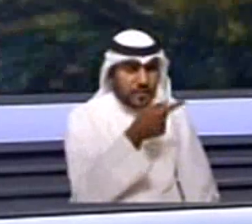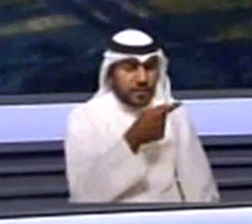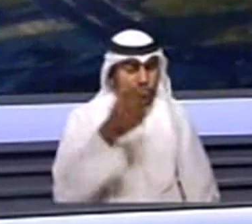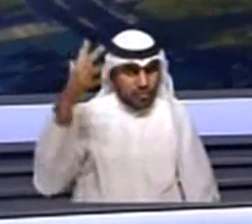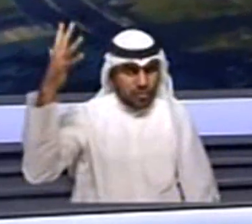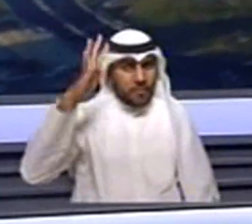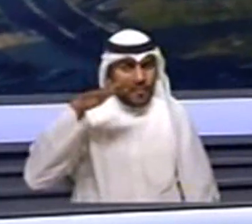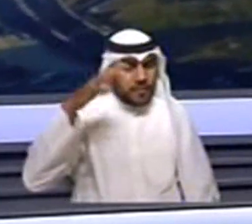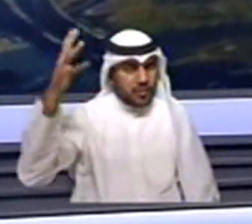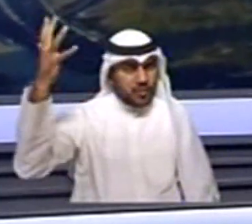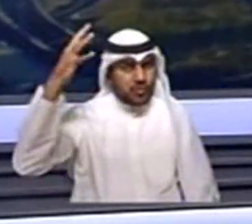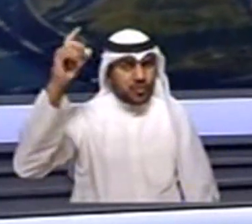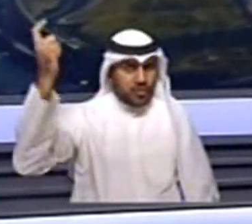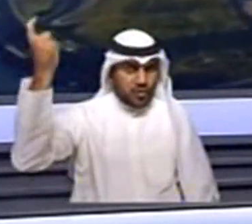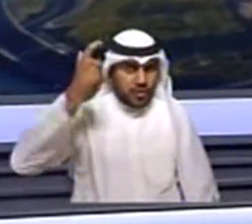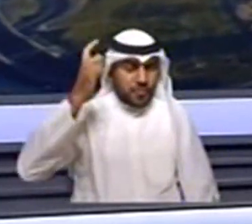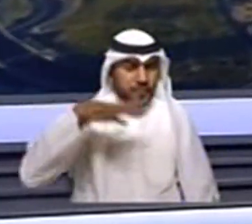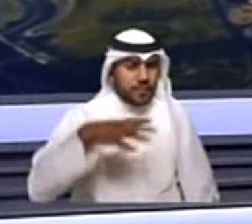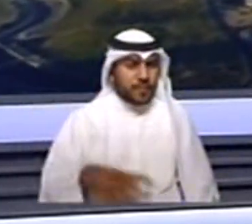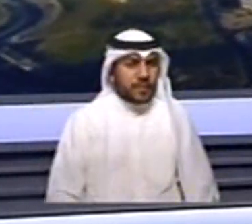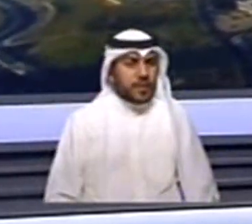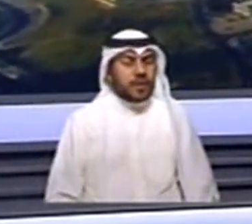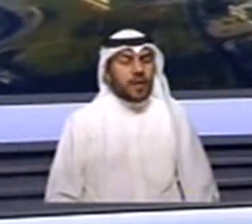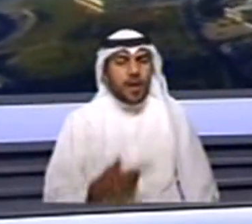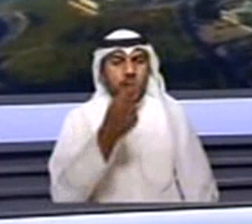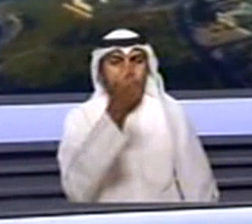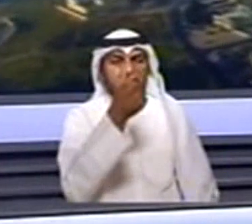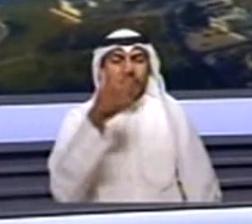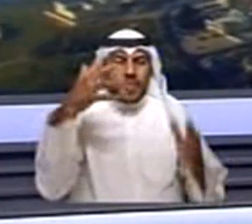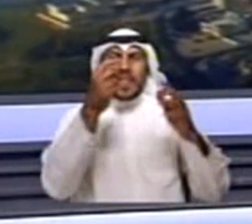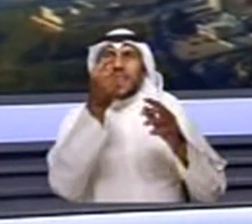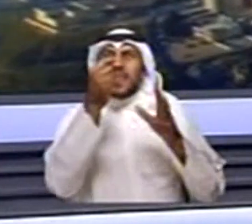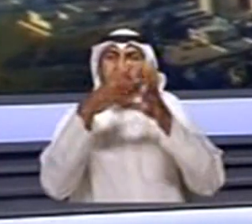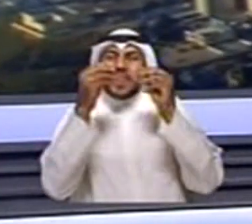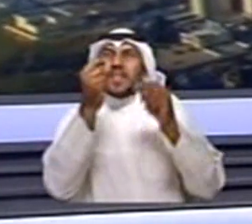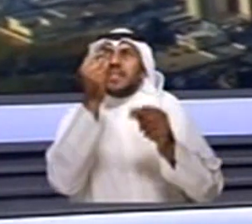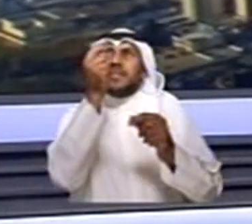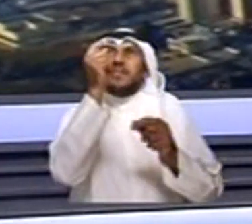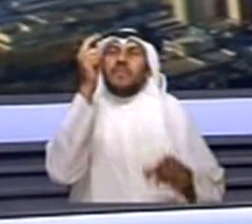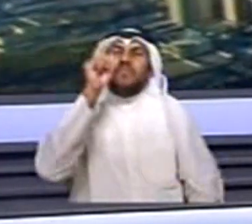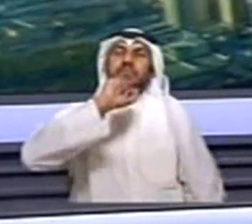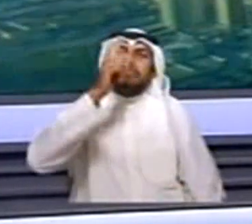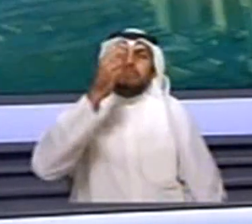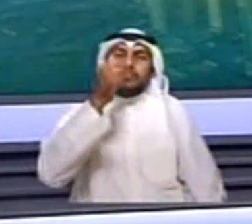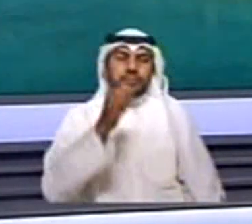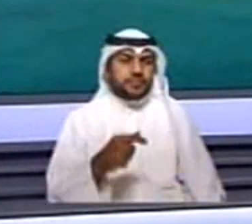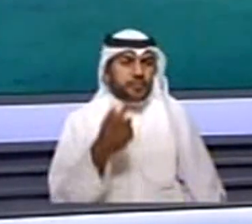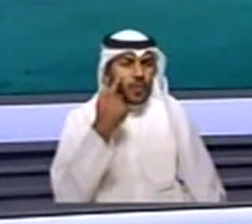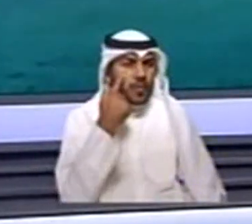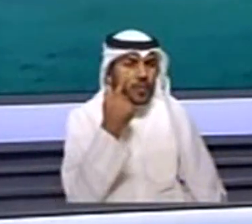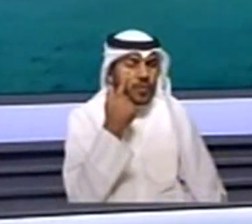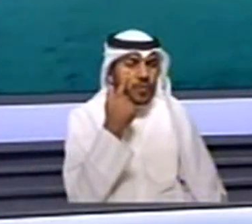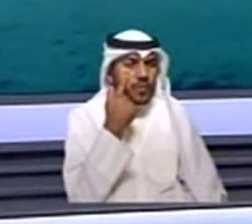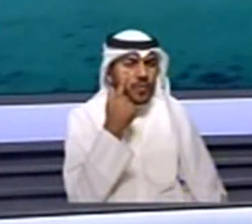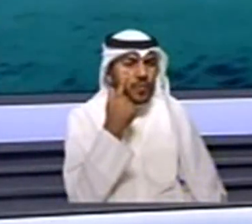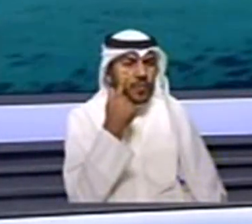مشمسة بوجه عام، يوم الغد في فرص لعبور بعض السحب العالية لكنها تتراجع يوم الخميس تدريجيا، وسرعة الرياح من 10 إلى 38